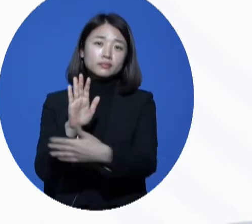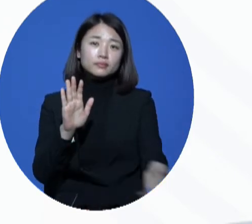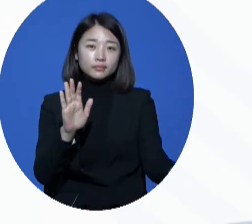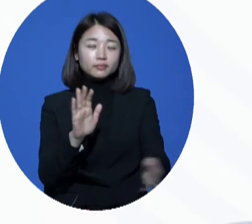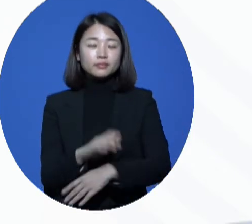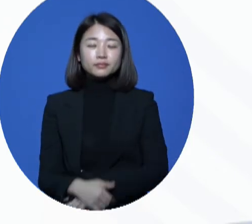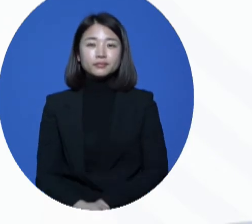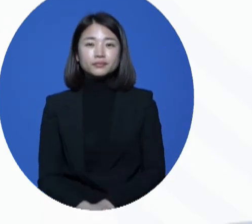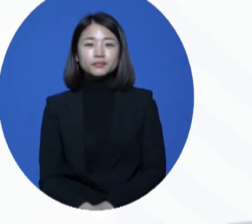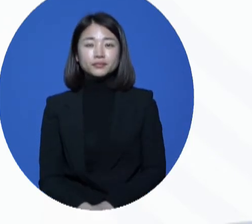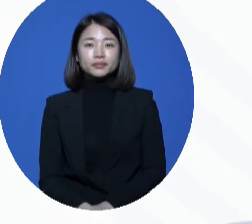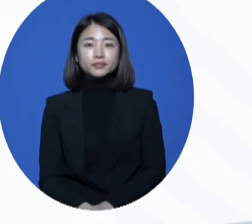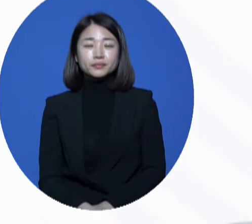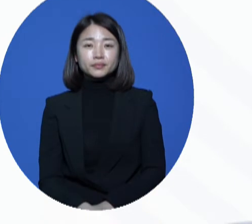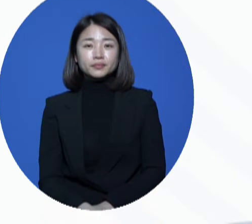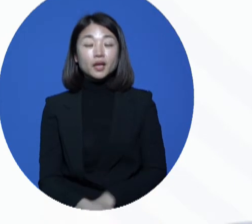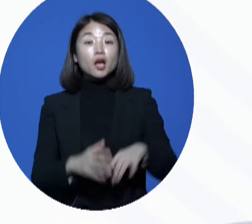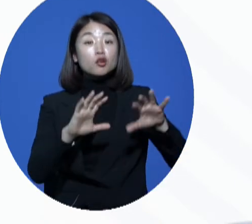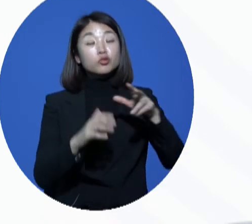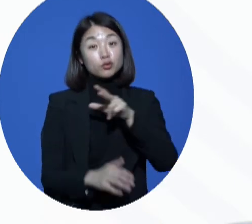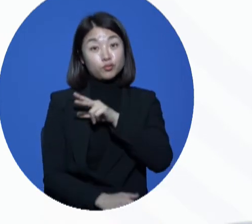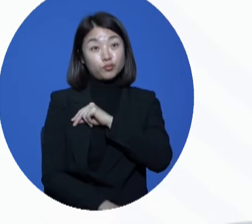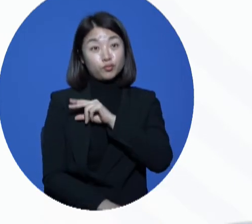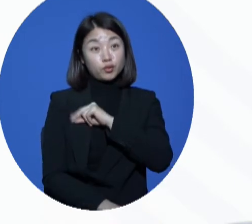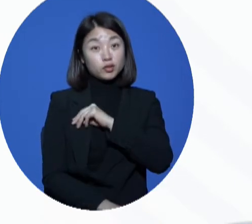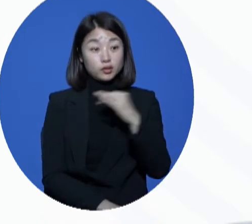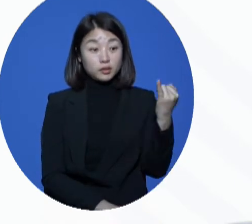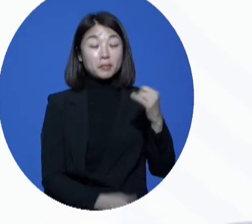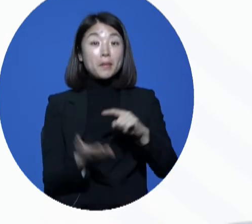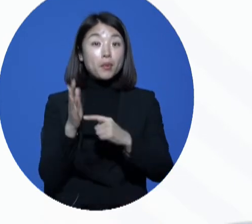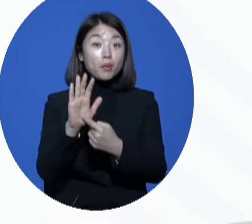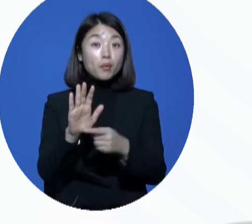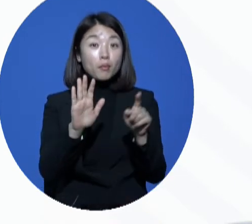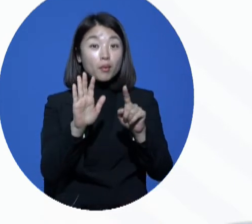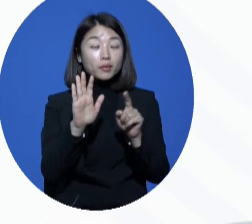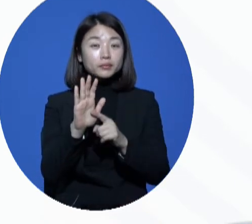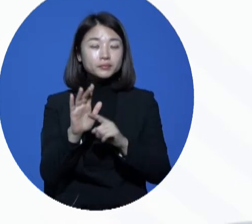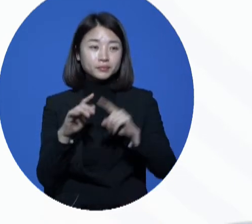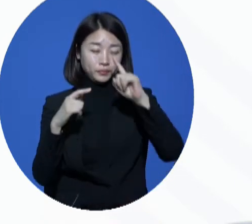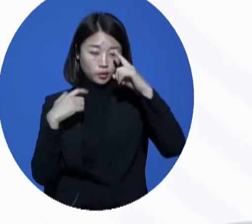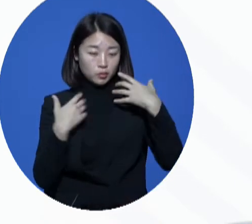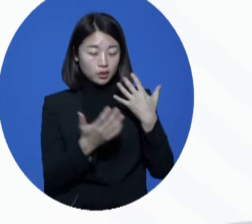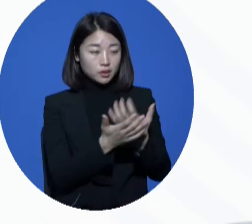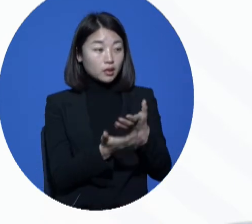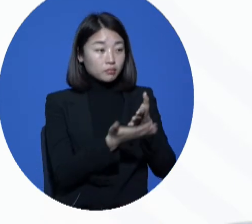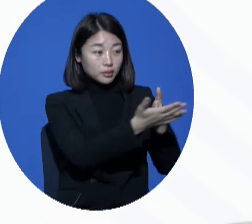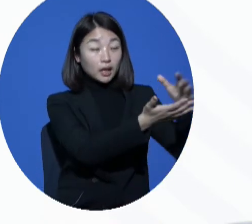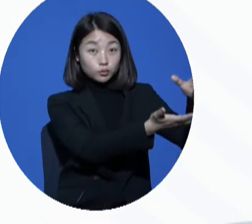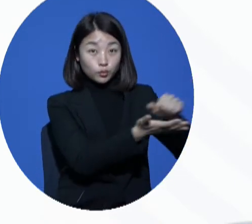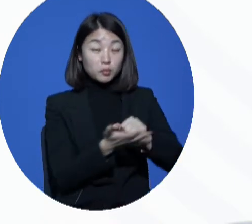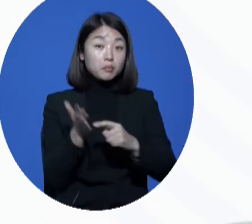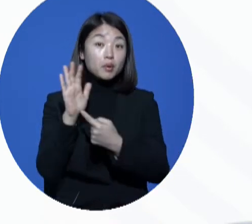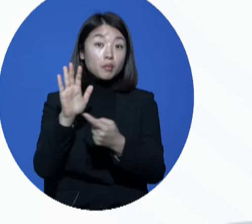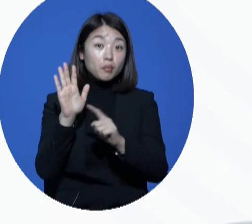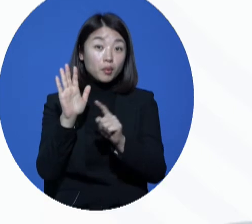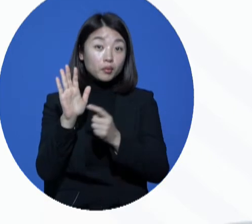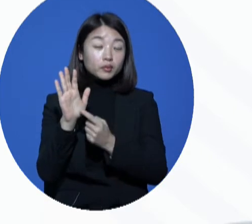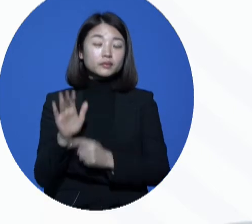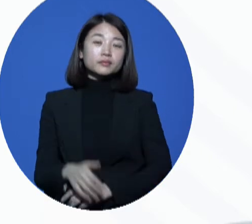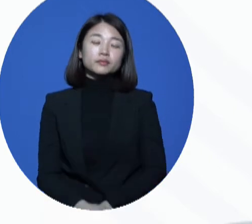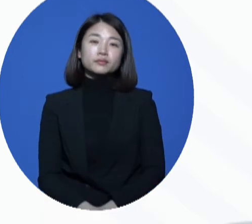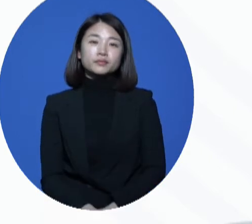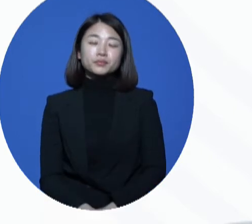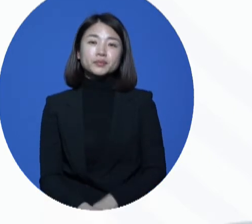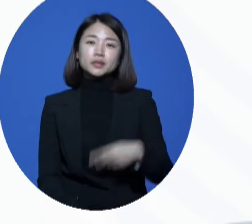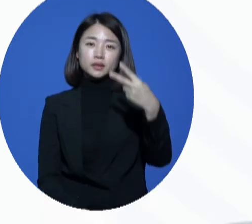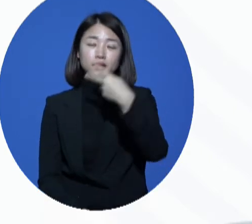이제 그 남인숙 국회의원님이 발표하신 그 정부에 이제 자료를 요청했겠죠. 그것들을 기준으로 봤을